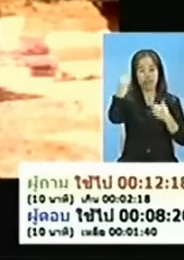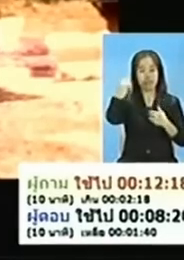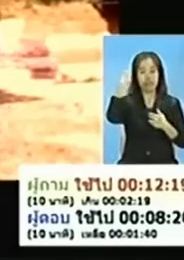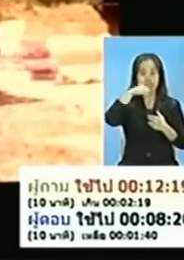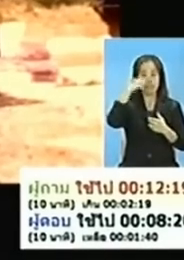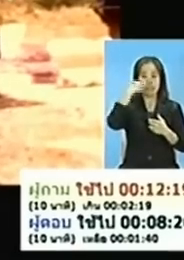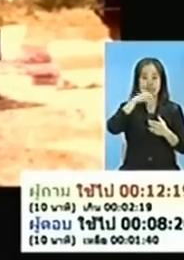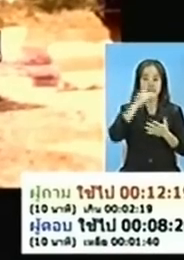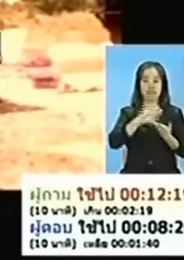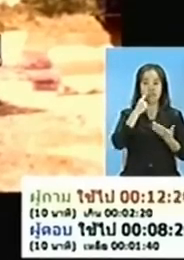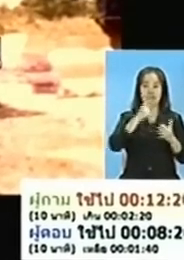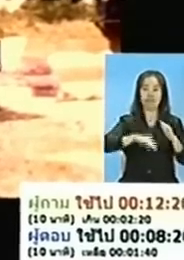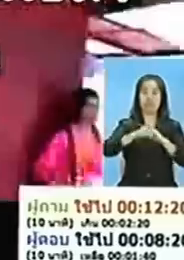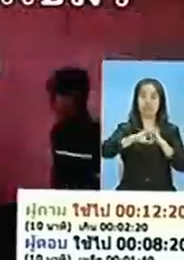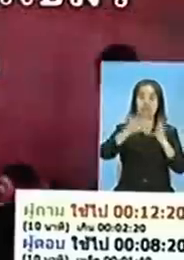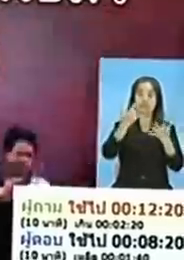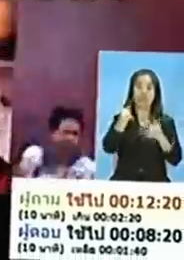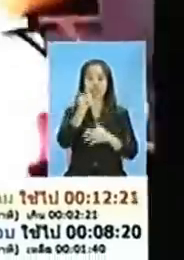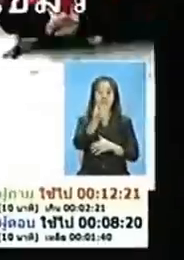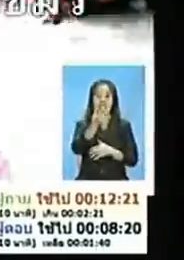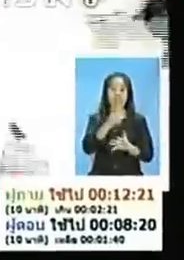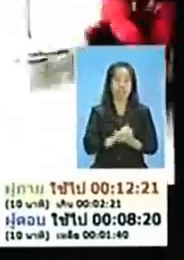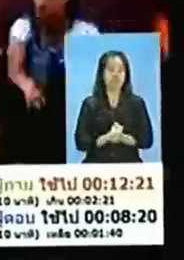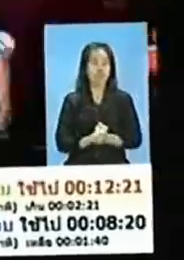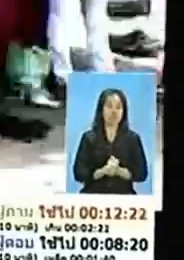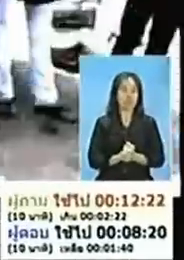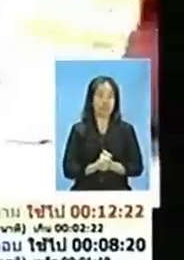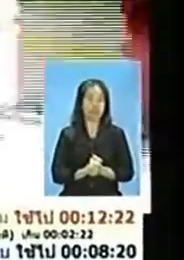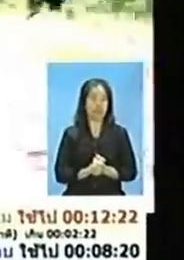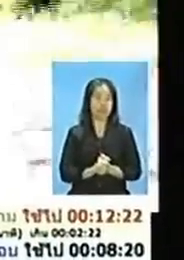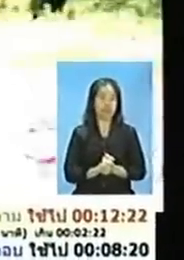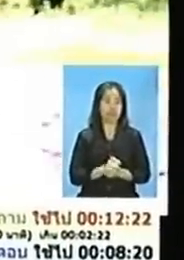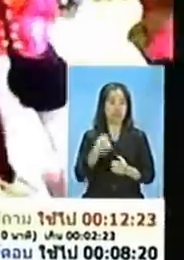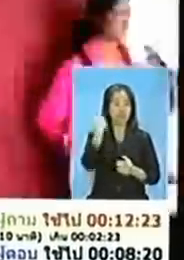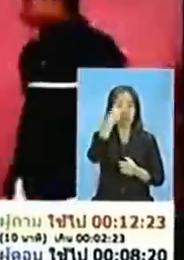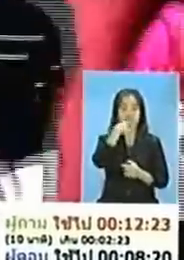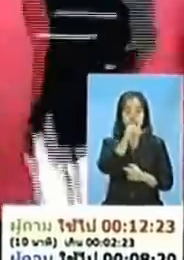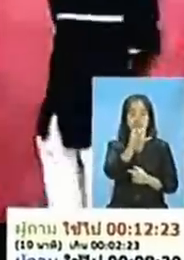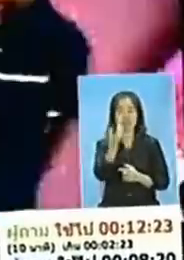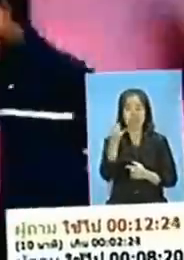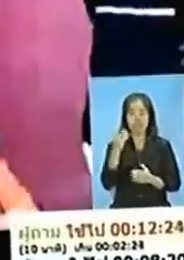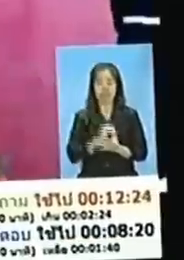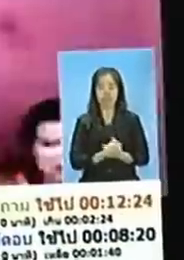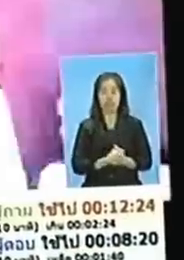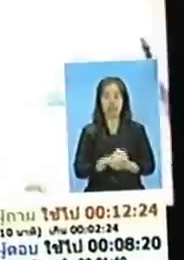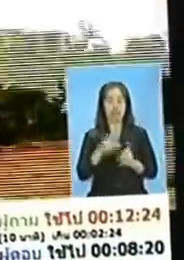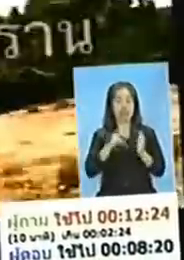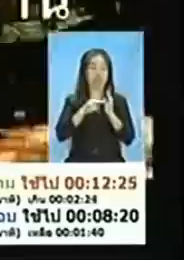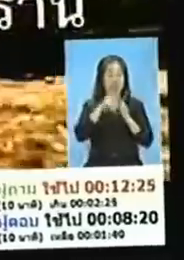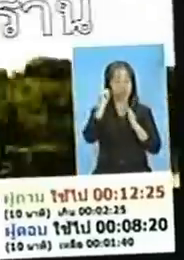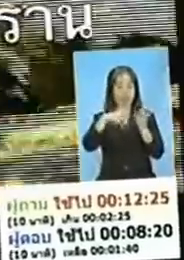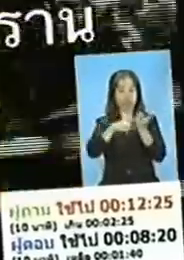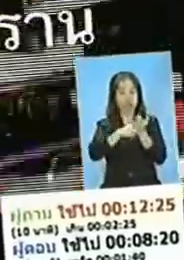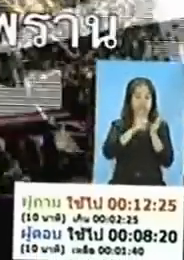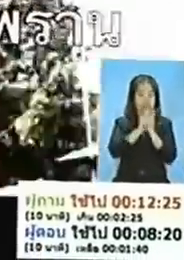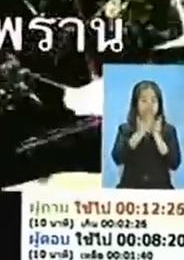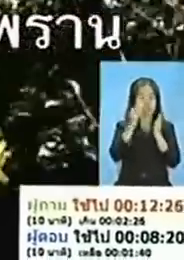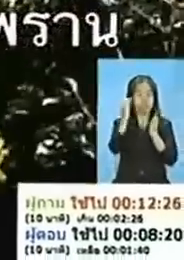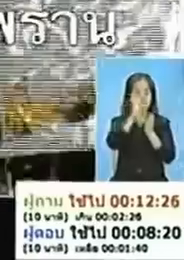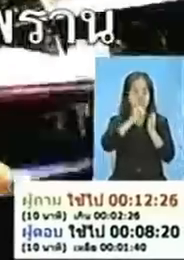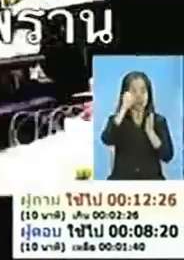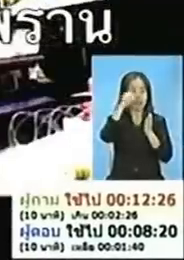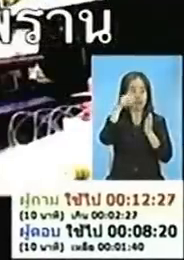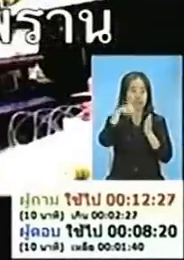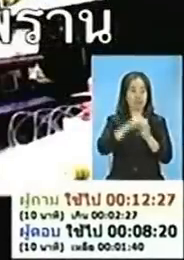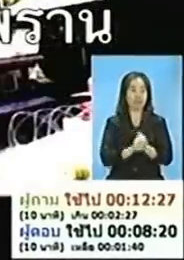ทีแล้วบอกไม่มีแล้วพวกนี้อะไรพวกนี้อะไรพวกนี้ใช้แรงงานนะพวกนี้ต้องใช้พาสปอร์ตป่ะ